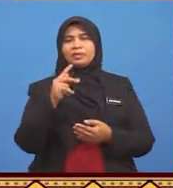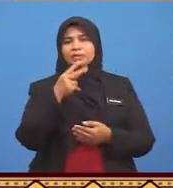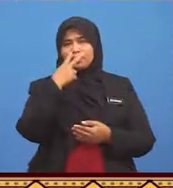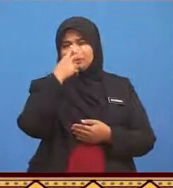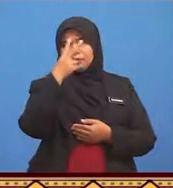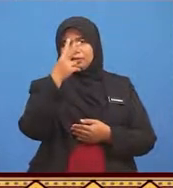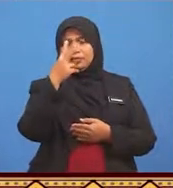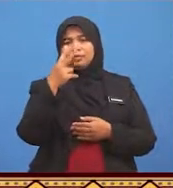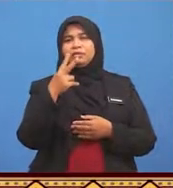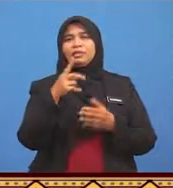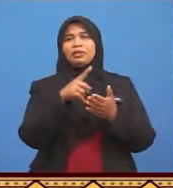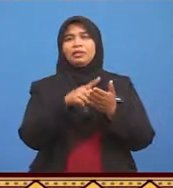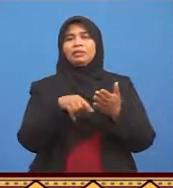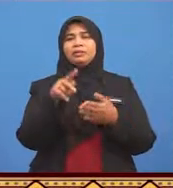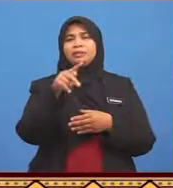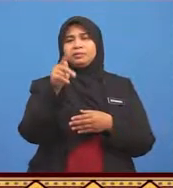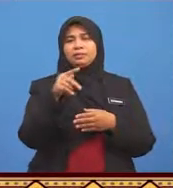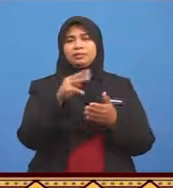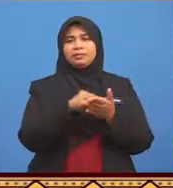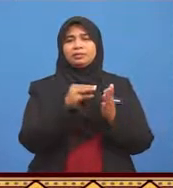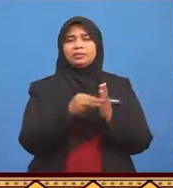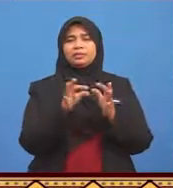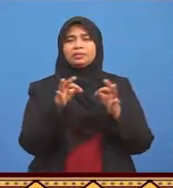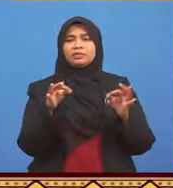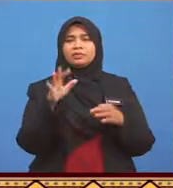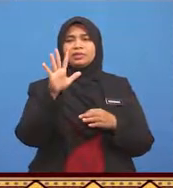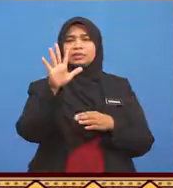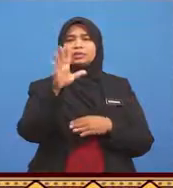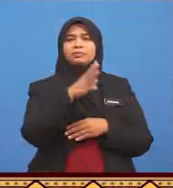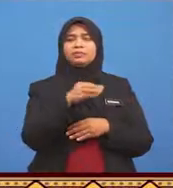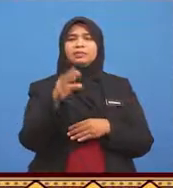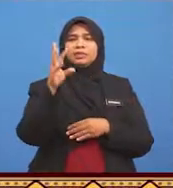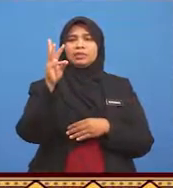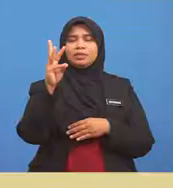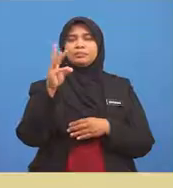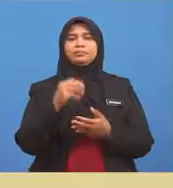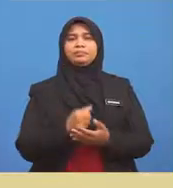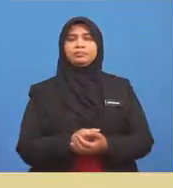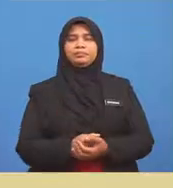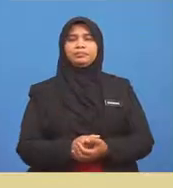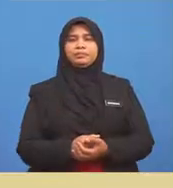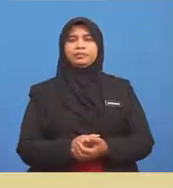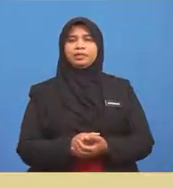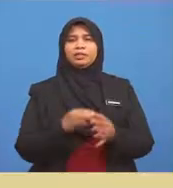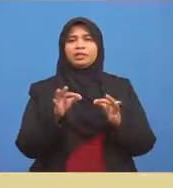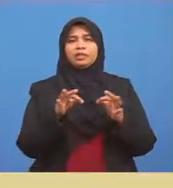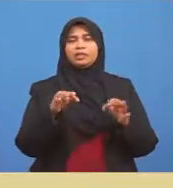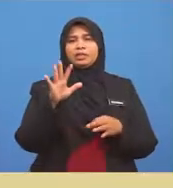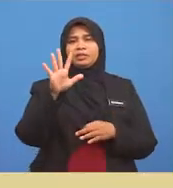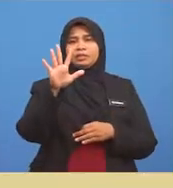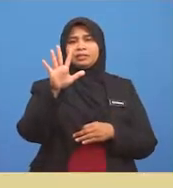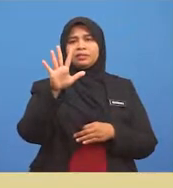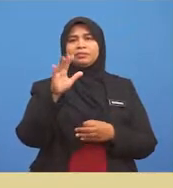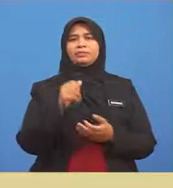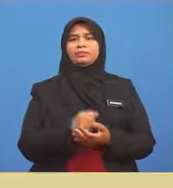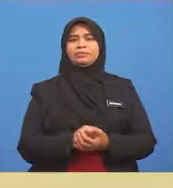dulu apakah maksud ayat 5 dan 6 surah An-Nisa ini. Ayat 5 daripada